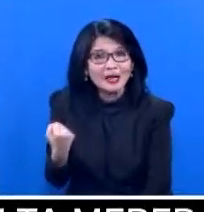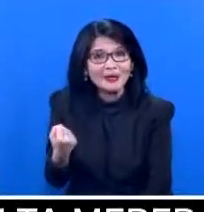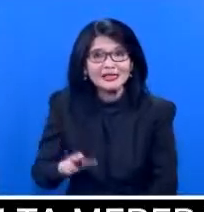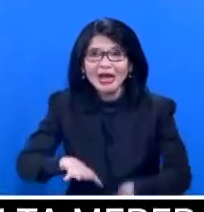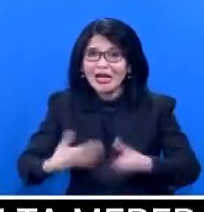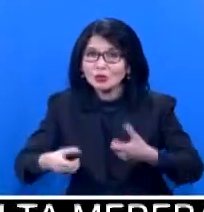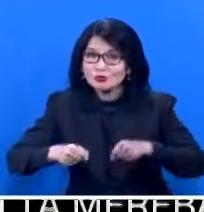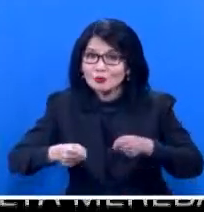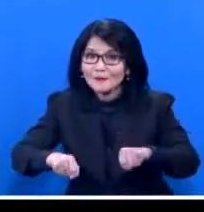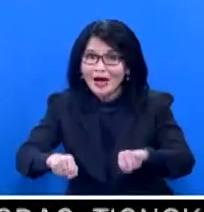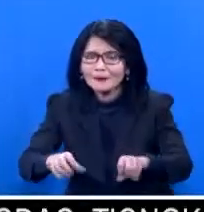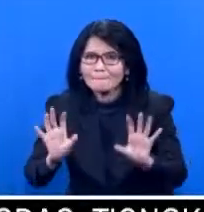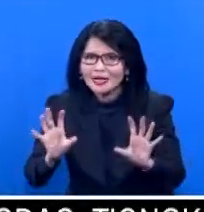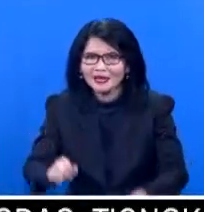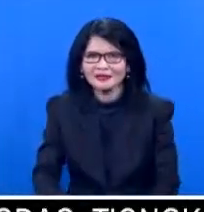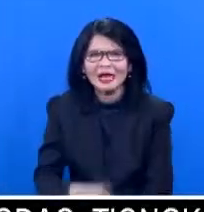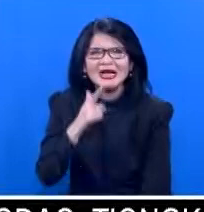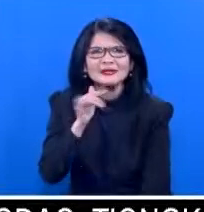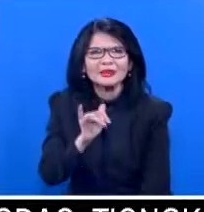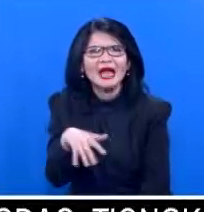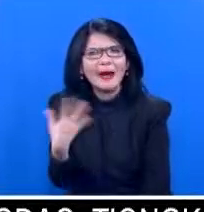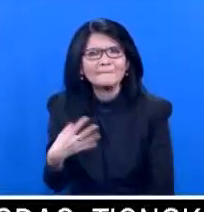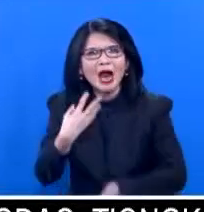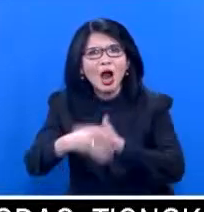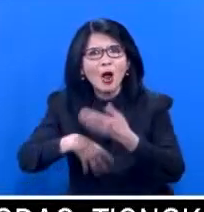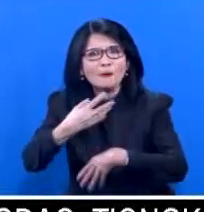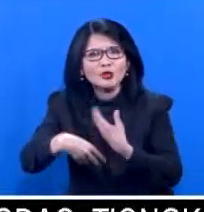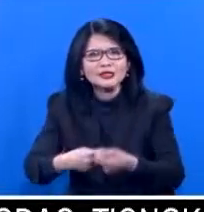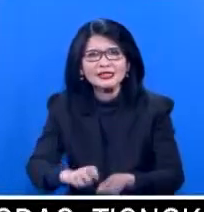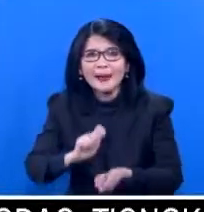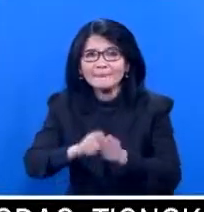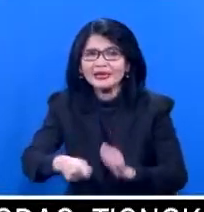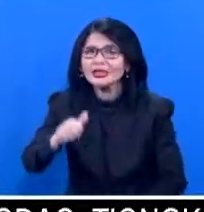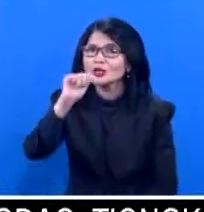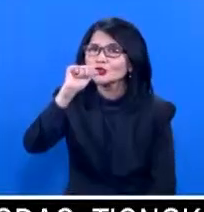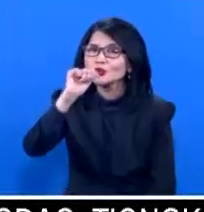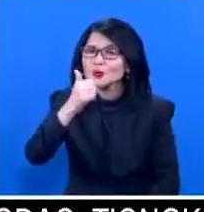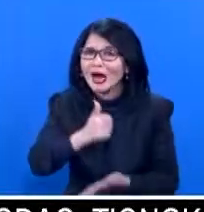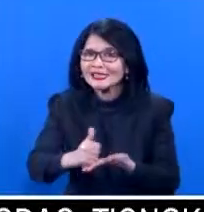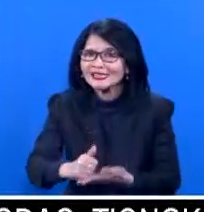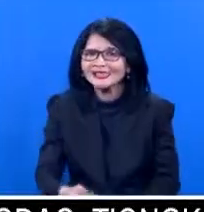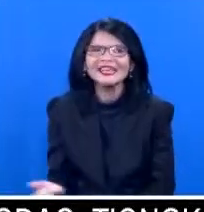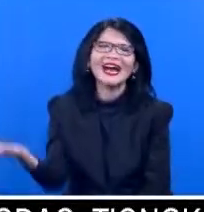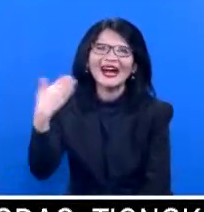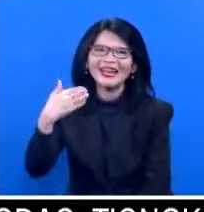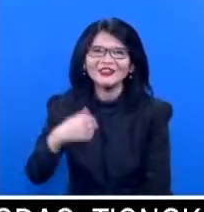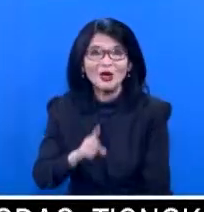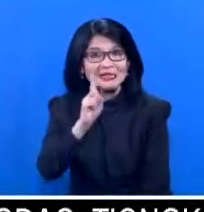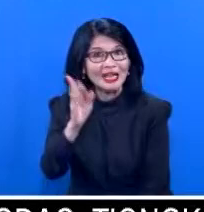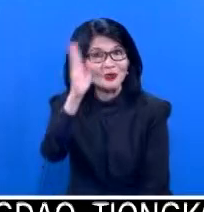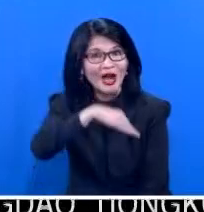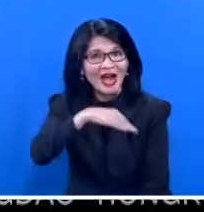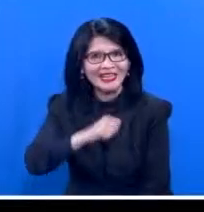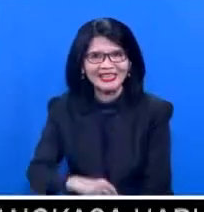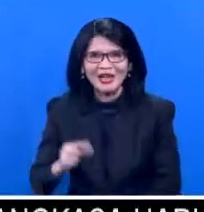di supermarket. Nah, seperti apa sih sebetulnya proses pembuatan susu murni ini? Waduh, ikuti perjalanan saya dalam sehari